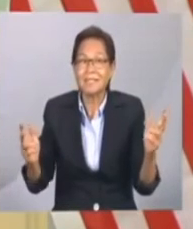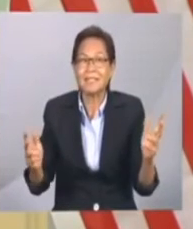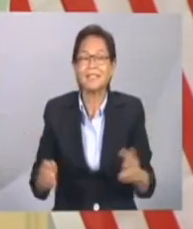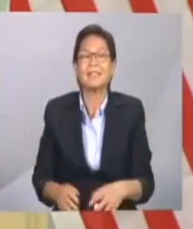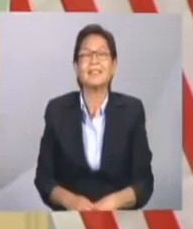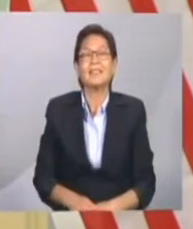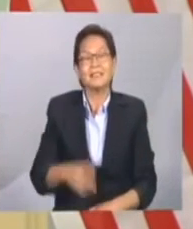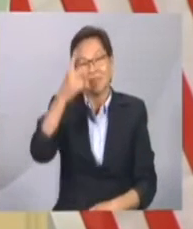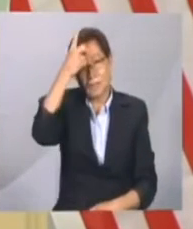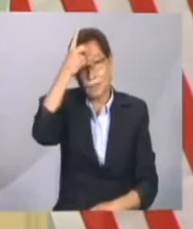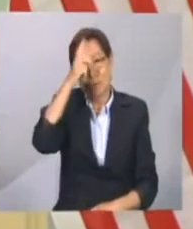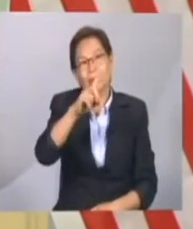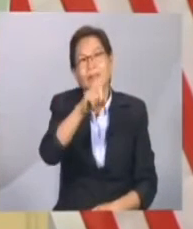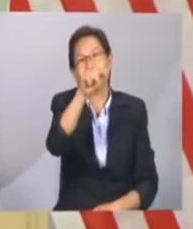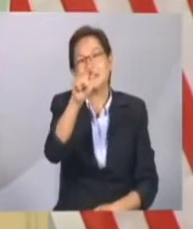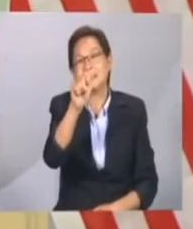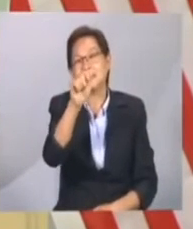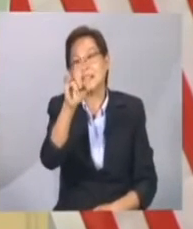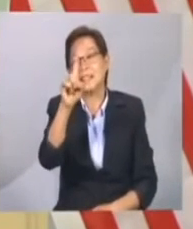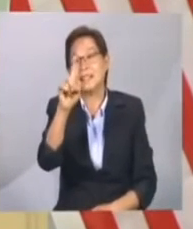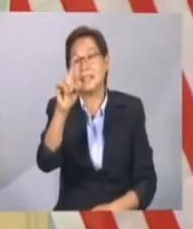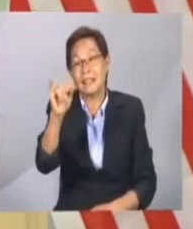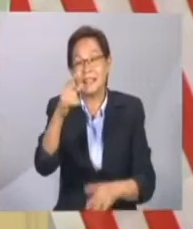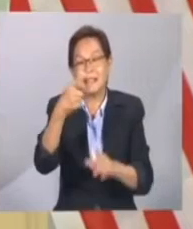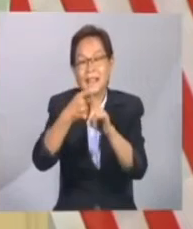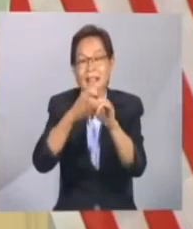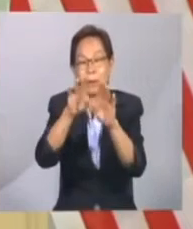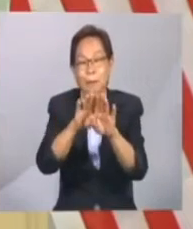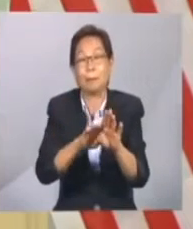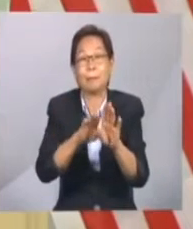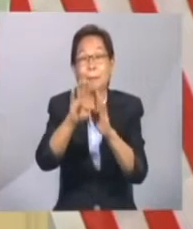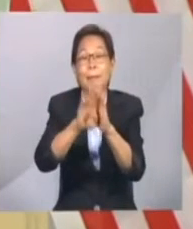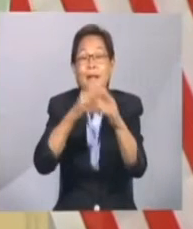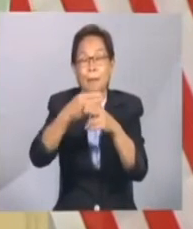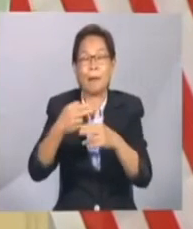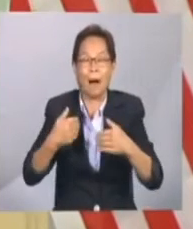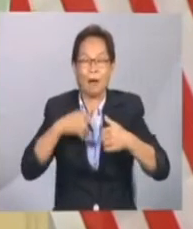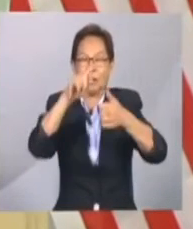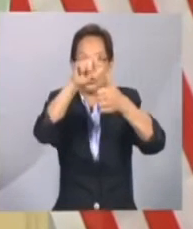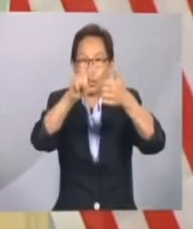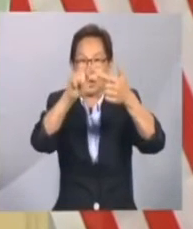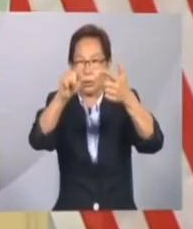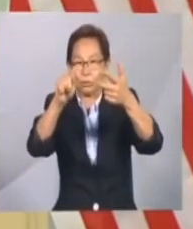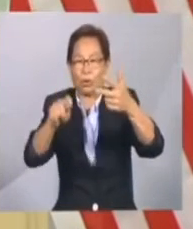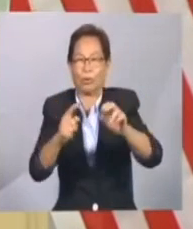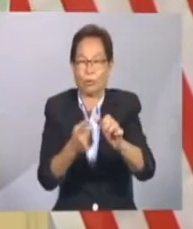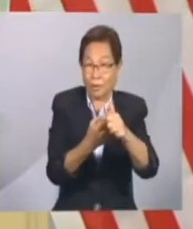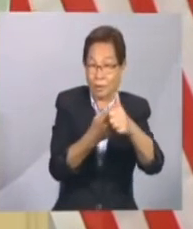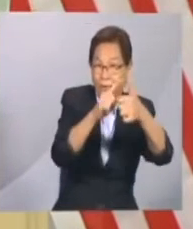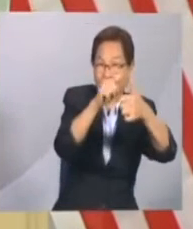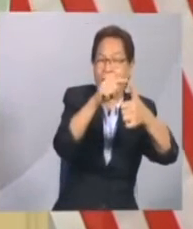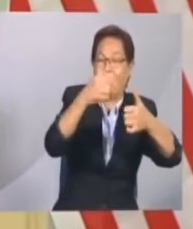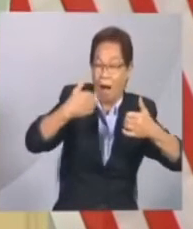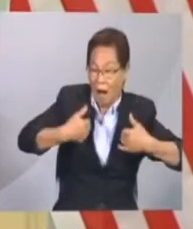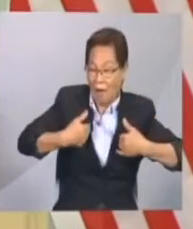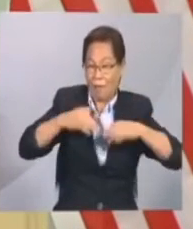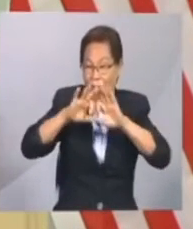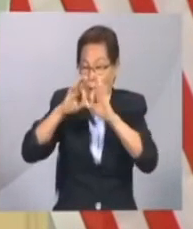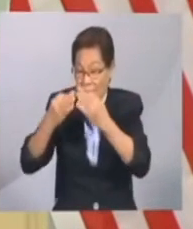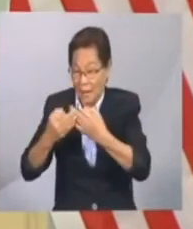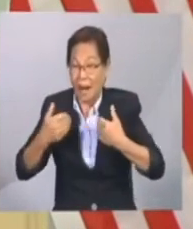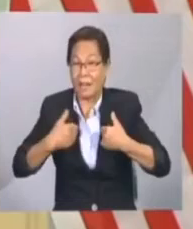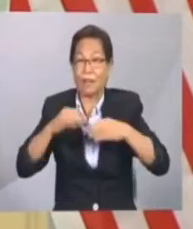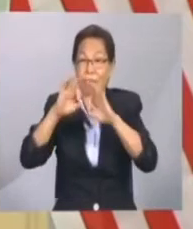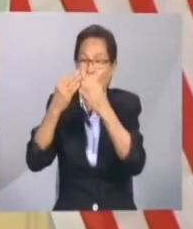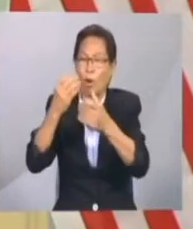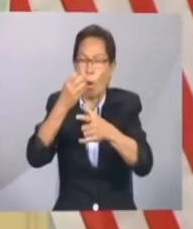Assalamualaikum Datuk Seri. Saya Zaidi daripada Bernama. Saya ada beberapa soalan untuk Datuk Seri. Okey, soalan yang pertama, sekiranya terdapat ahli keluarga atau